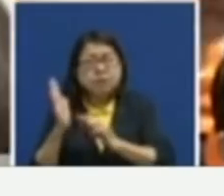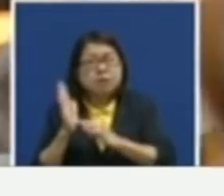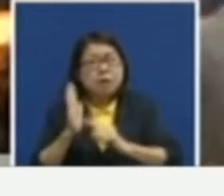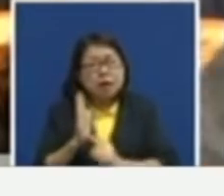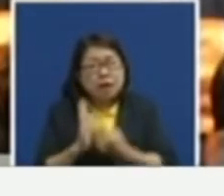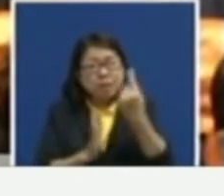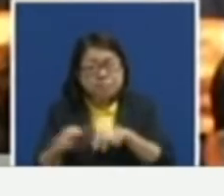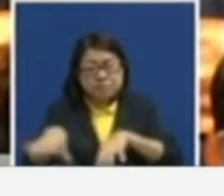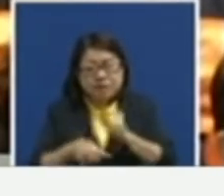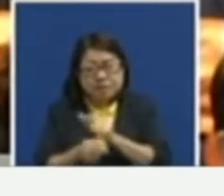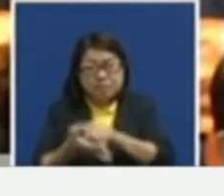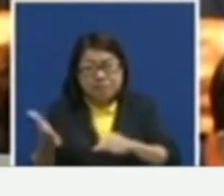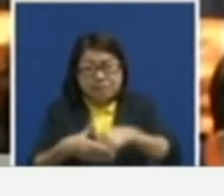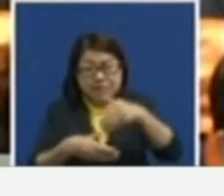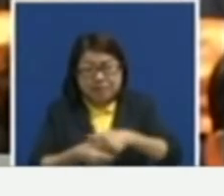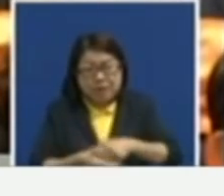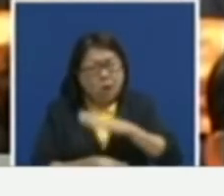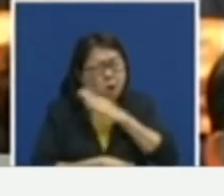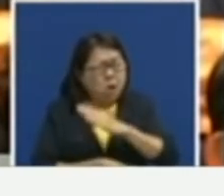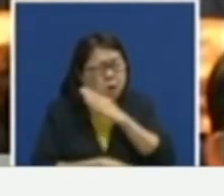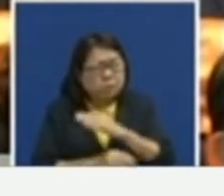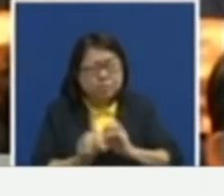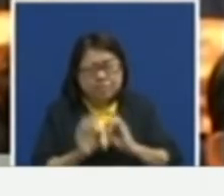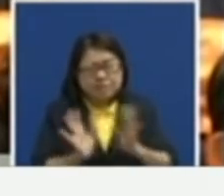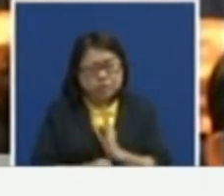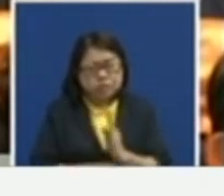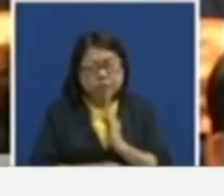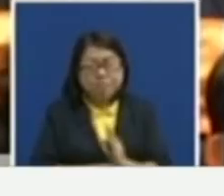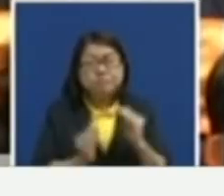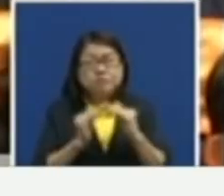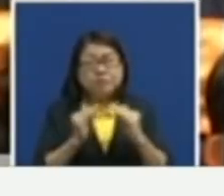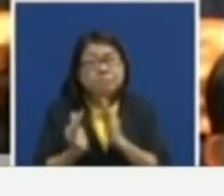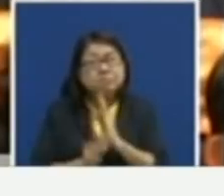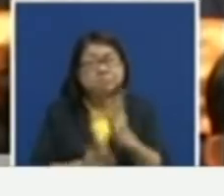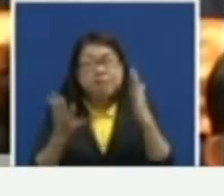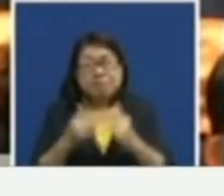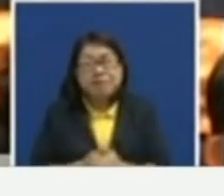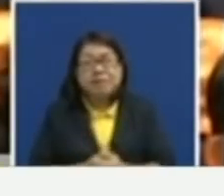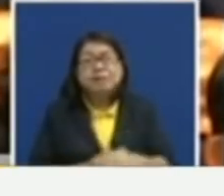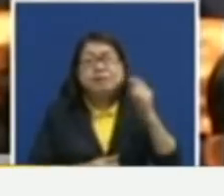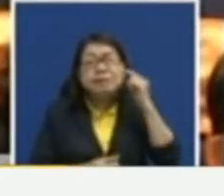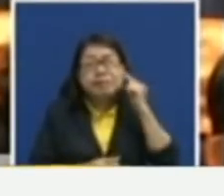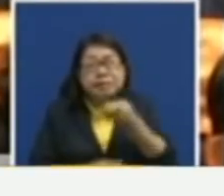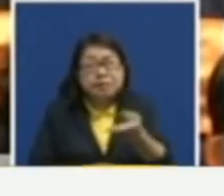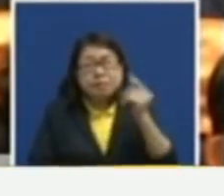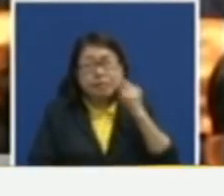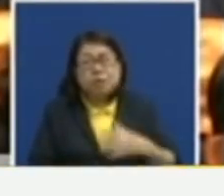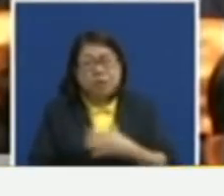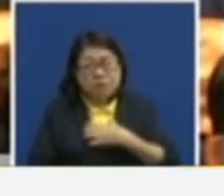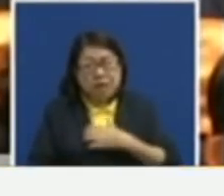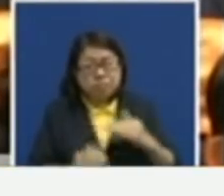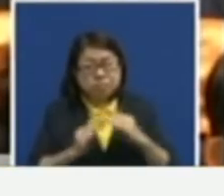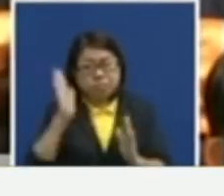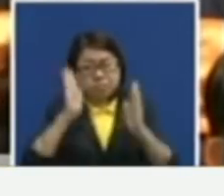การเลือกตั้งที่ไม่สุจริตและไม่เที่ยงธรรมแล้วท่านอย่าหวังว่าประชาธิปไตยของเราจะ